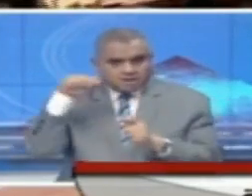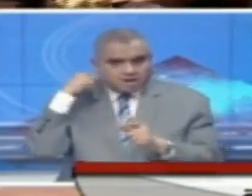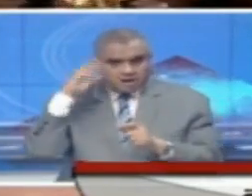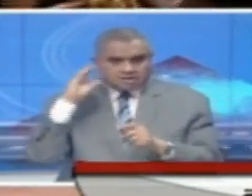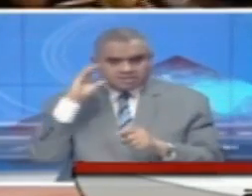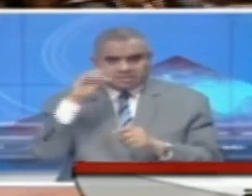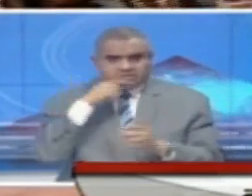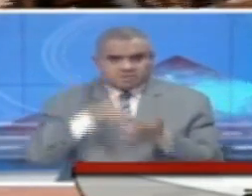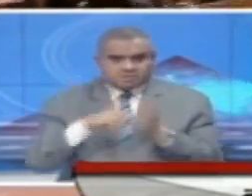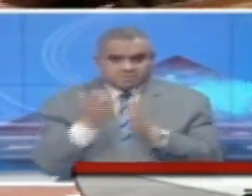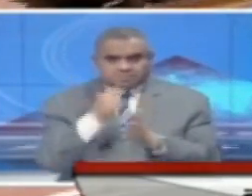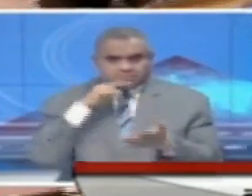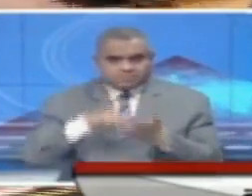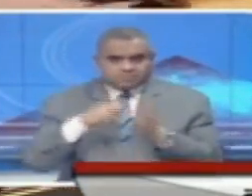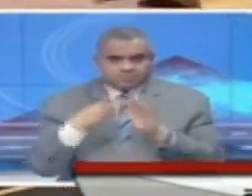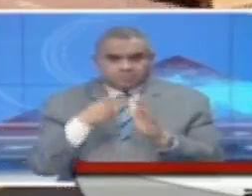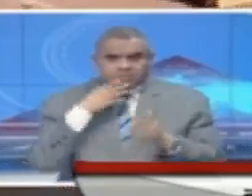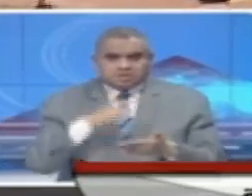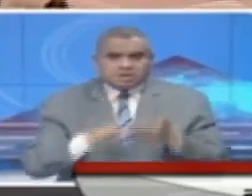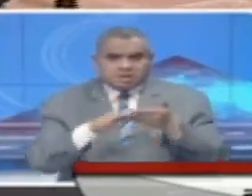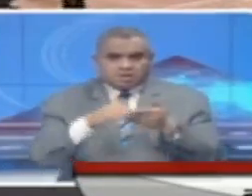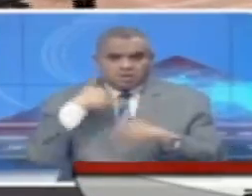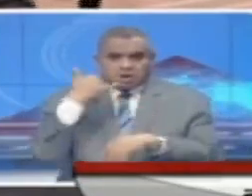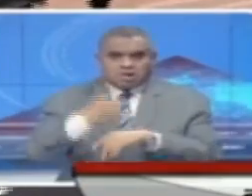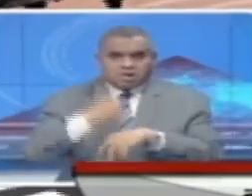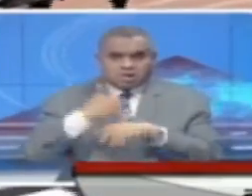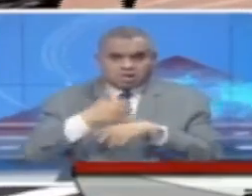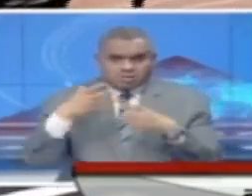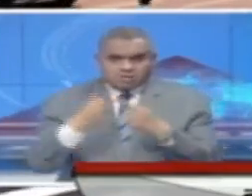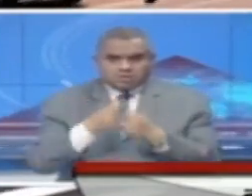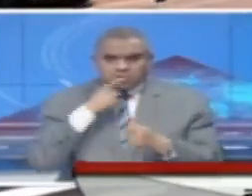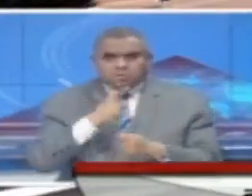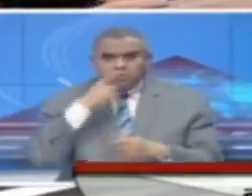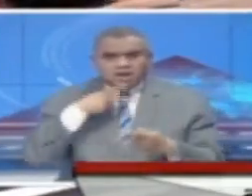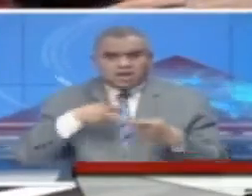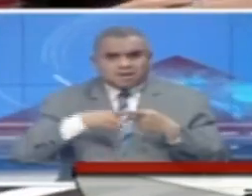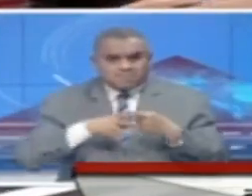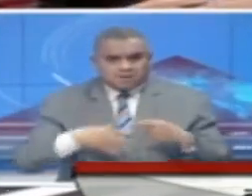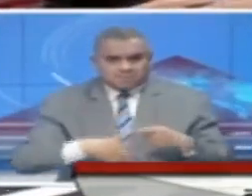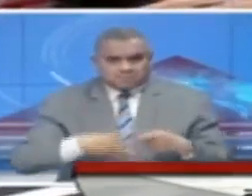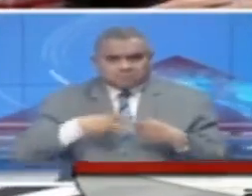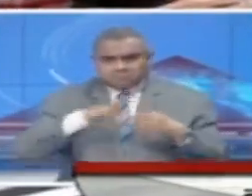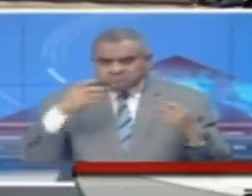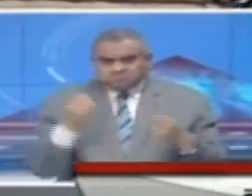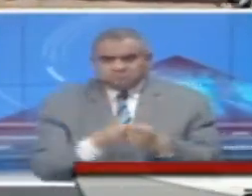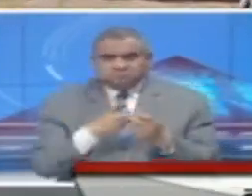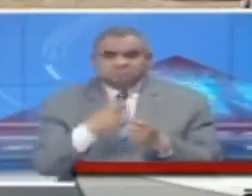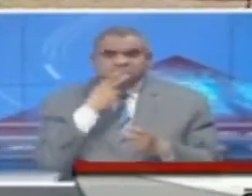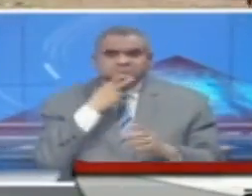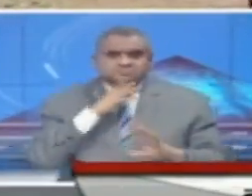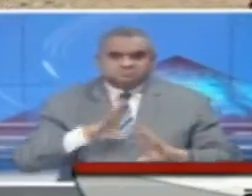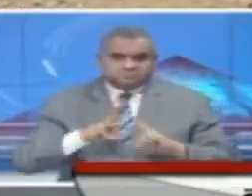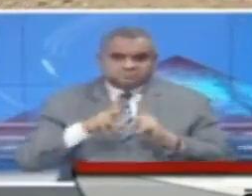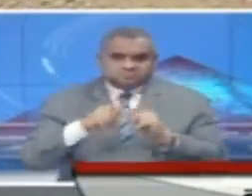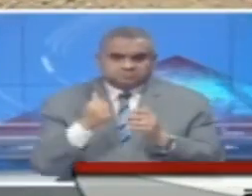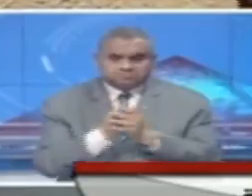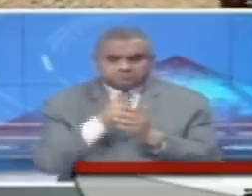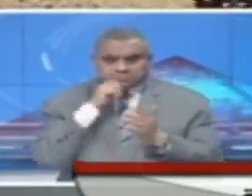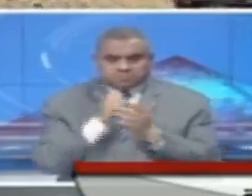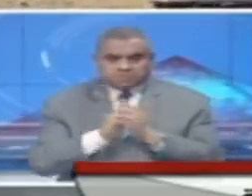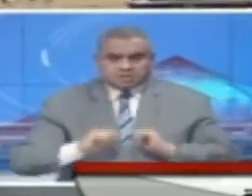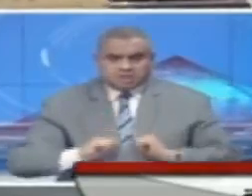تقتصر فقط على توفير الخدمات الأساسية كالمرافق والبنية التحتية وغيرها، بل هي نقلة